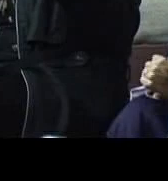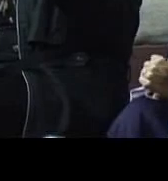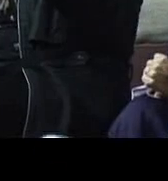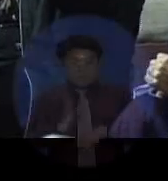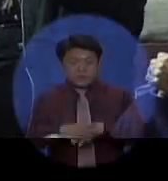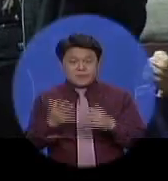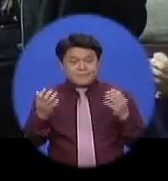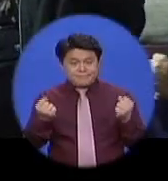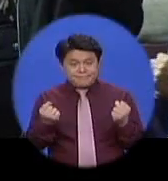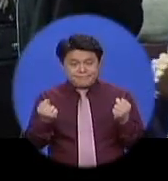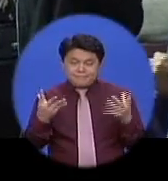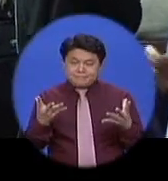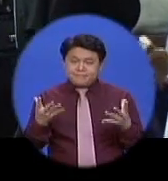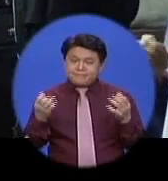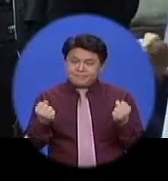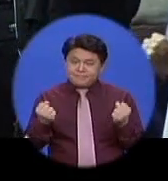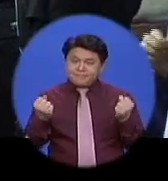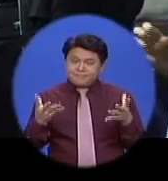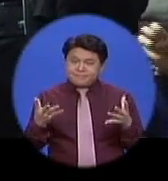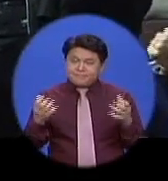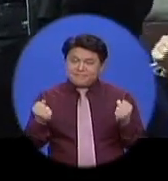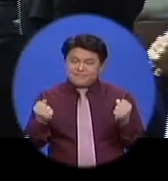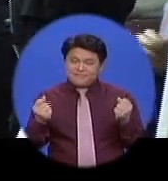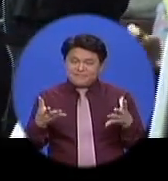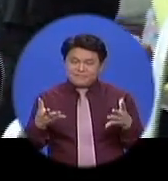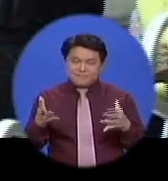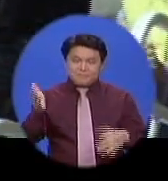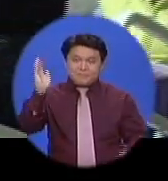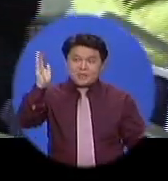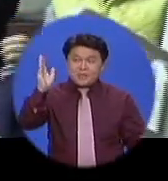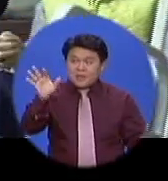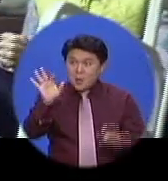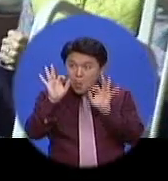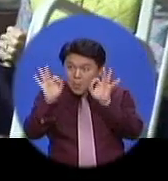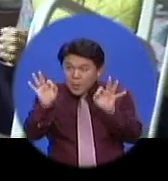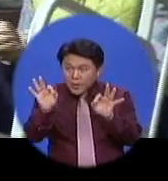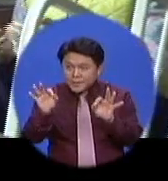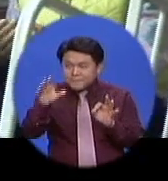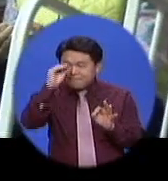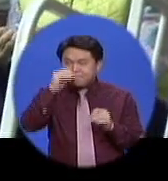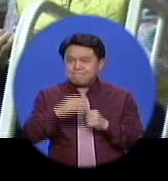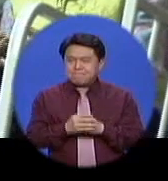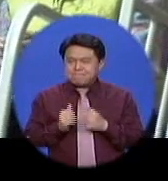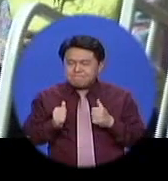손을 쥐었다 폈다 강의하시는 분의 말을 따라 열심 열심.